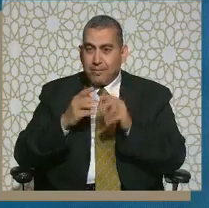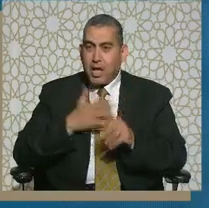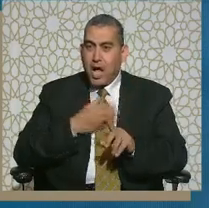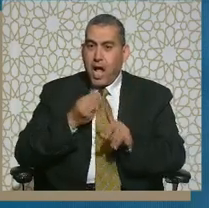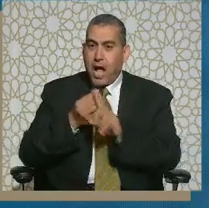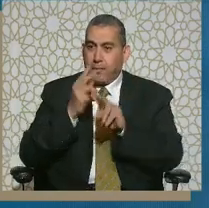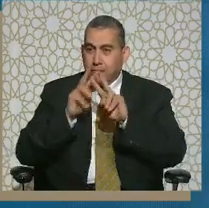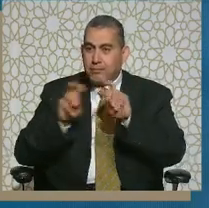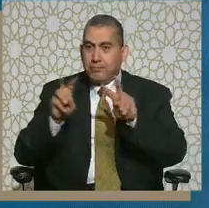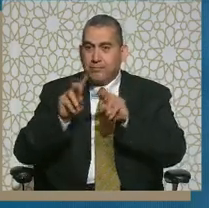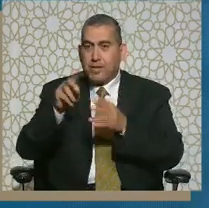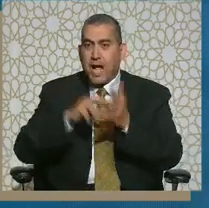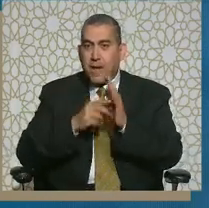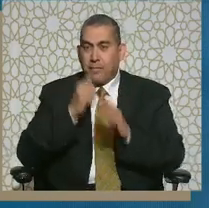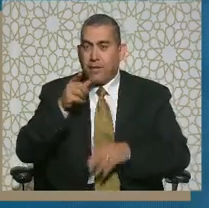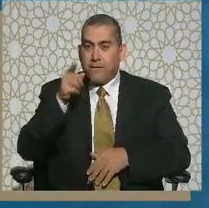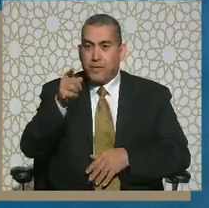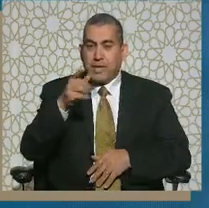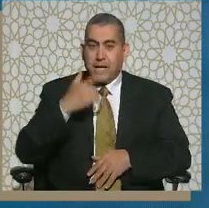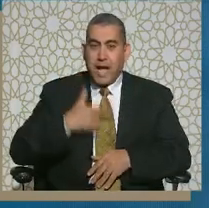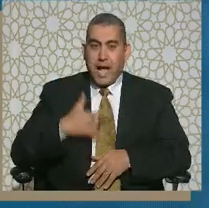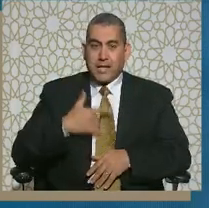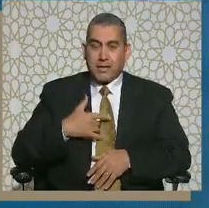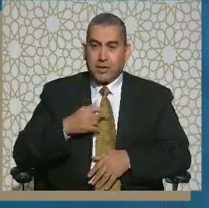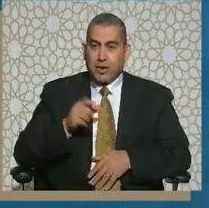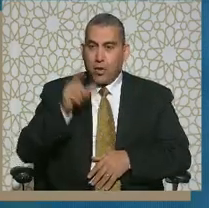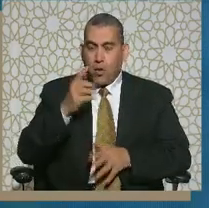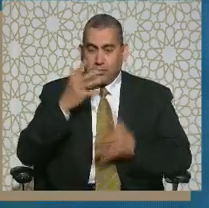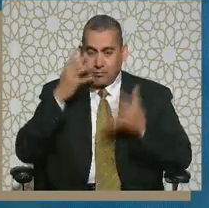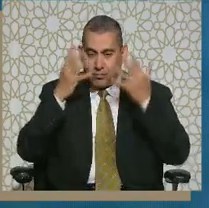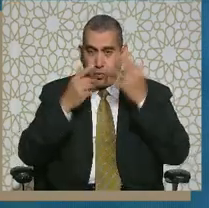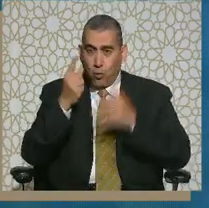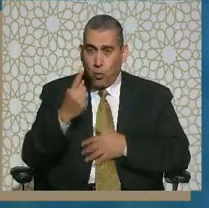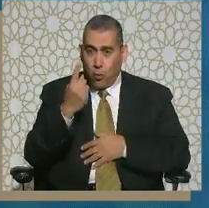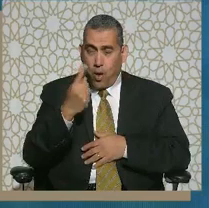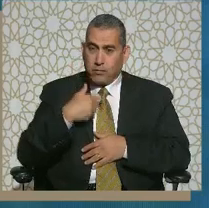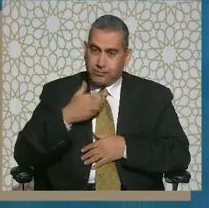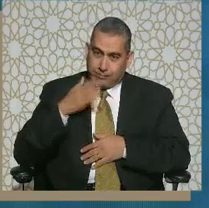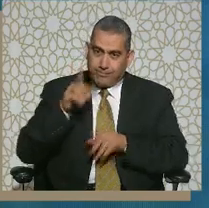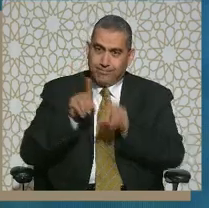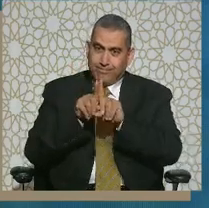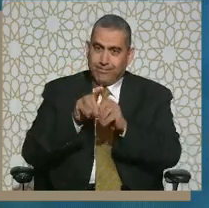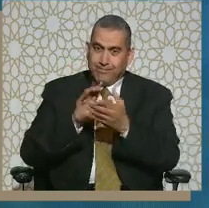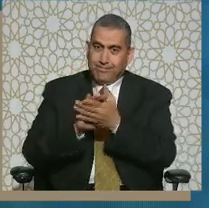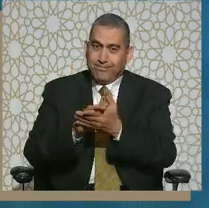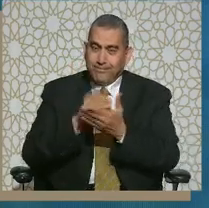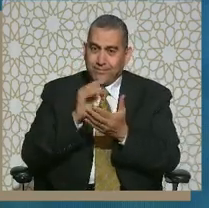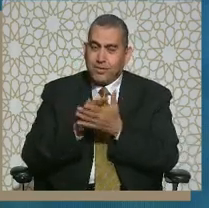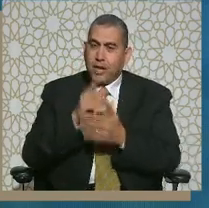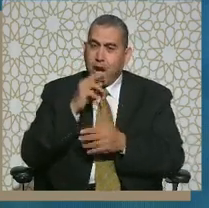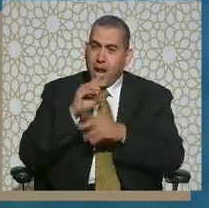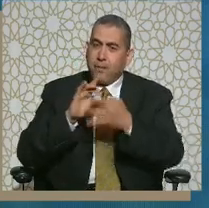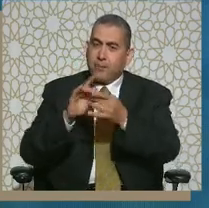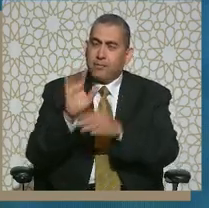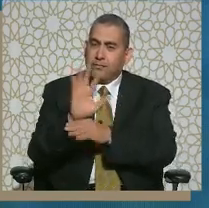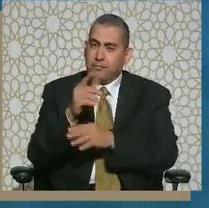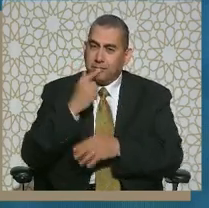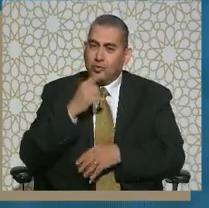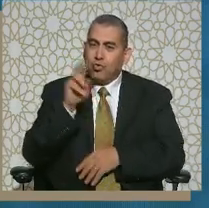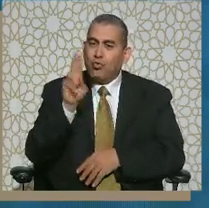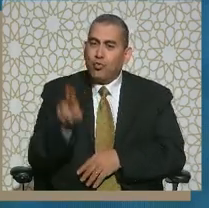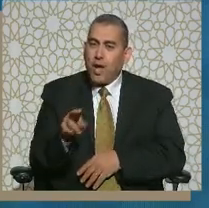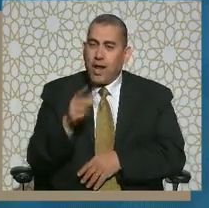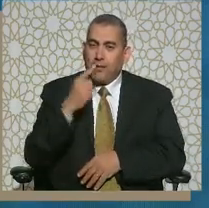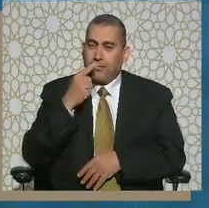وان لقيت حد حاسس بالوحشه انسه ولو بكلمه ولو بسؤال ولو